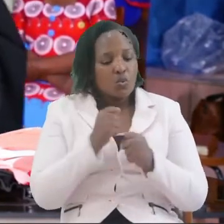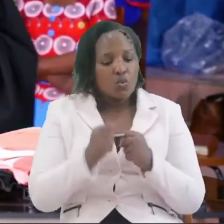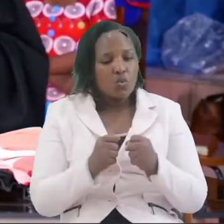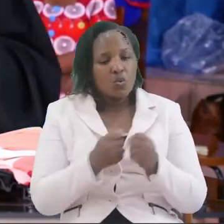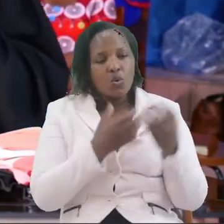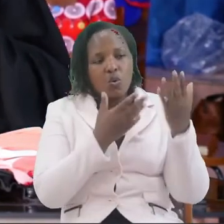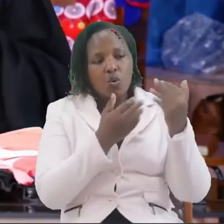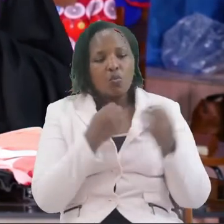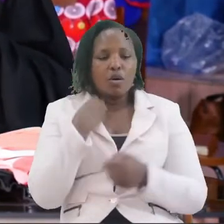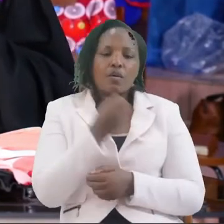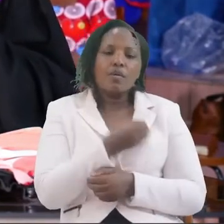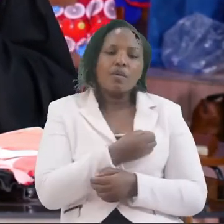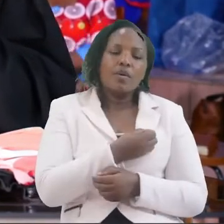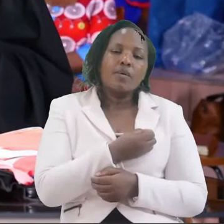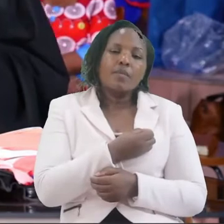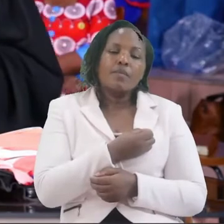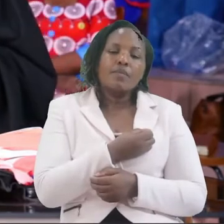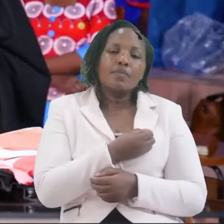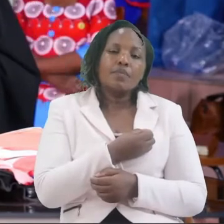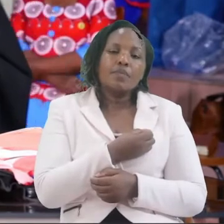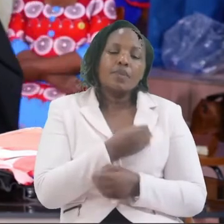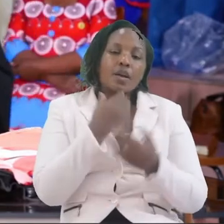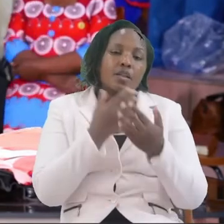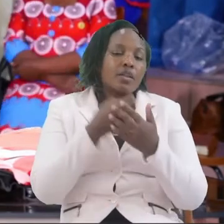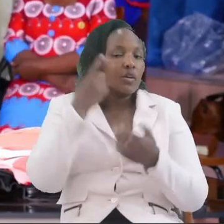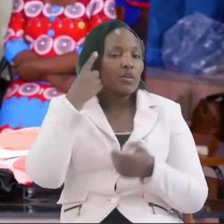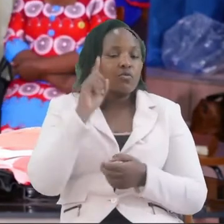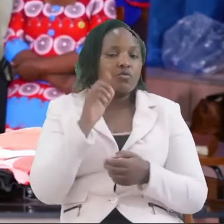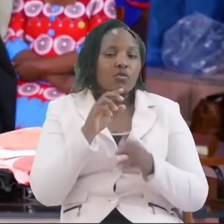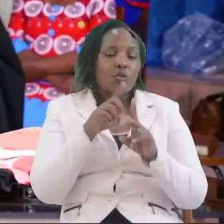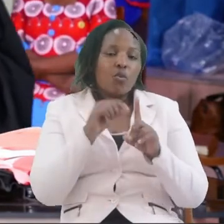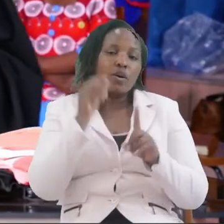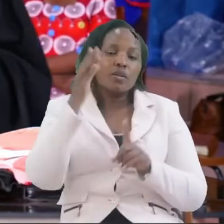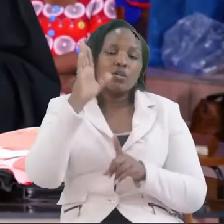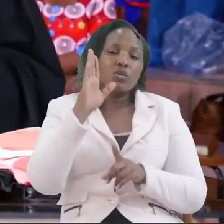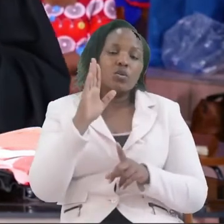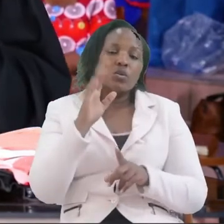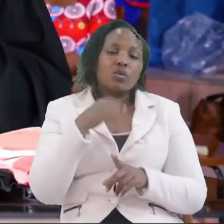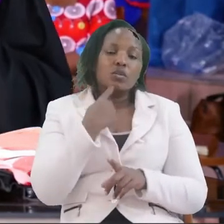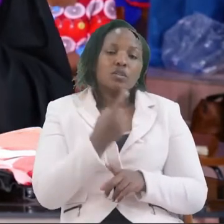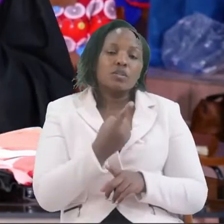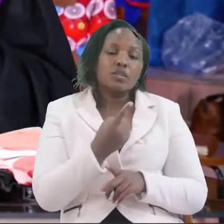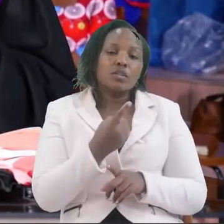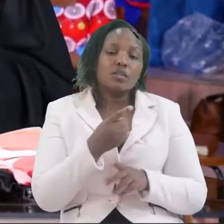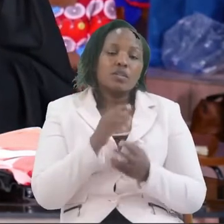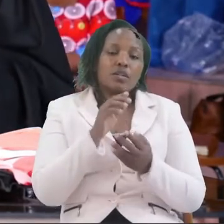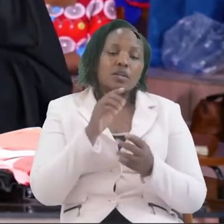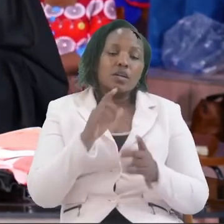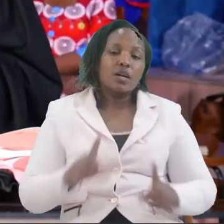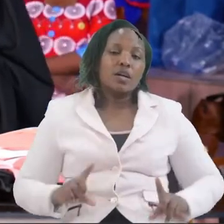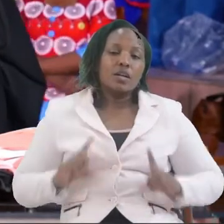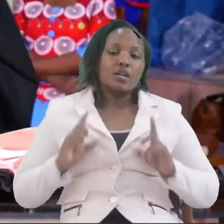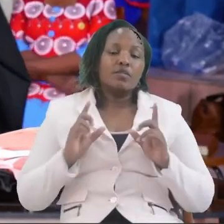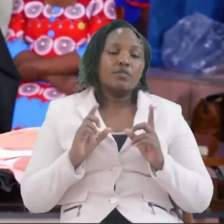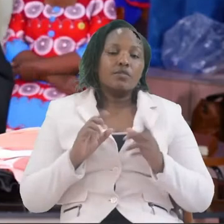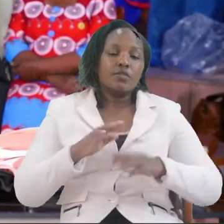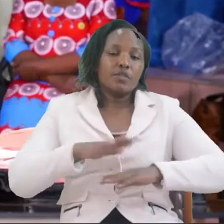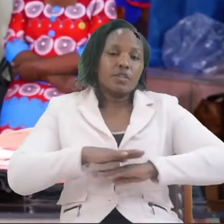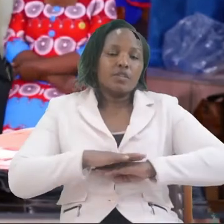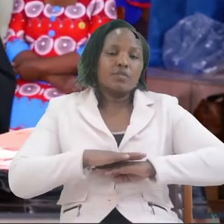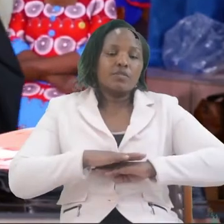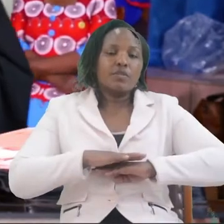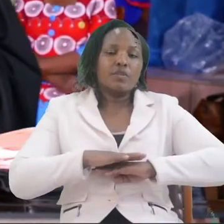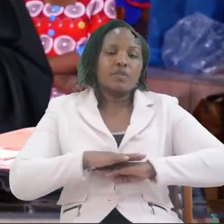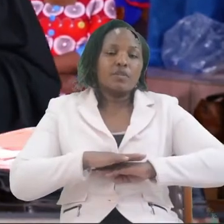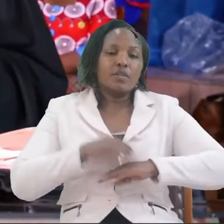na tegemeo letu. Tunakushukuru kwa sababu neno lako linatuhimiza kukaa maisha ya kuridhika,